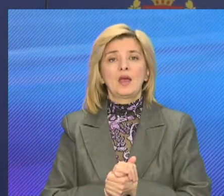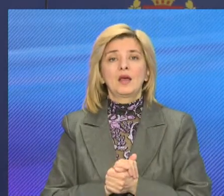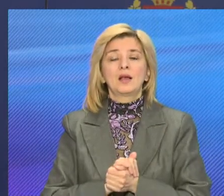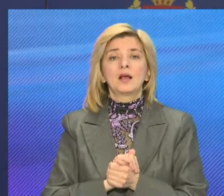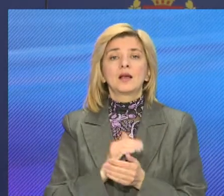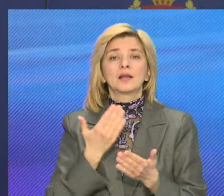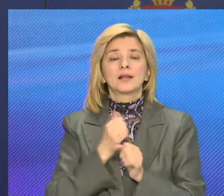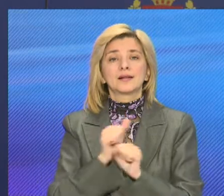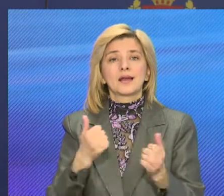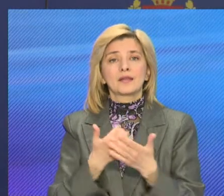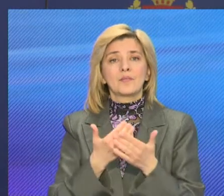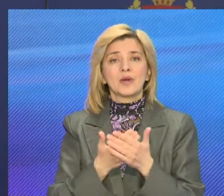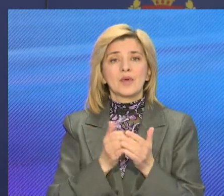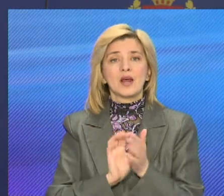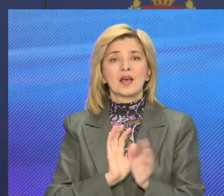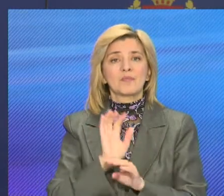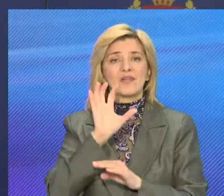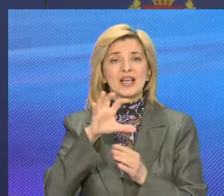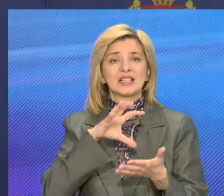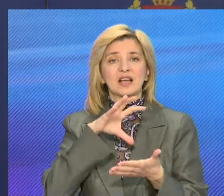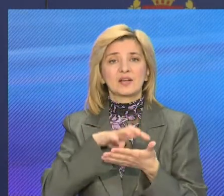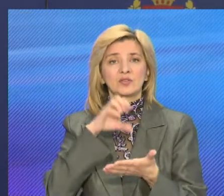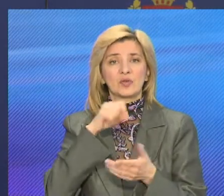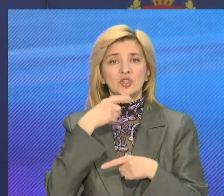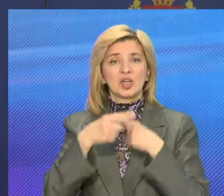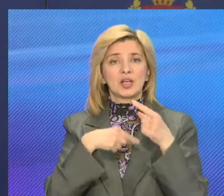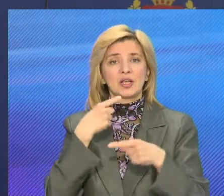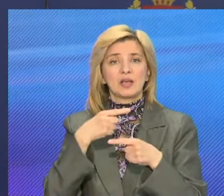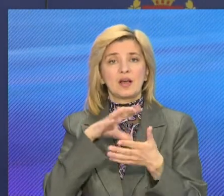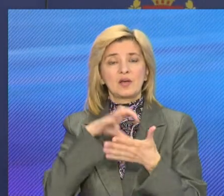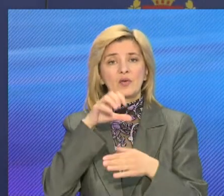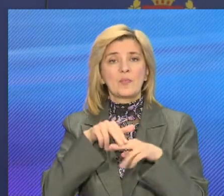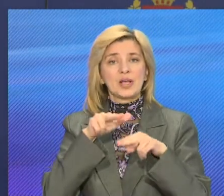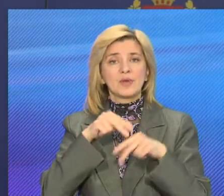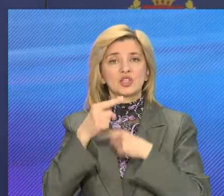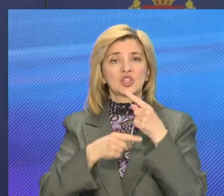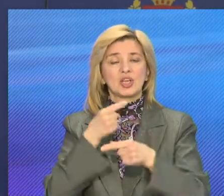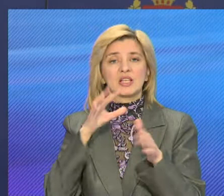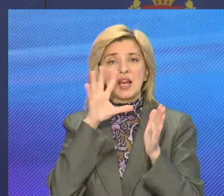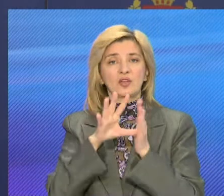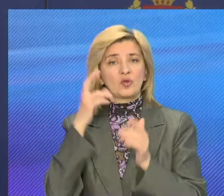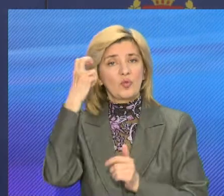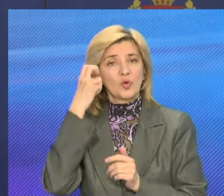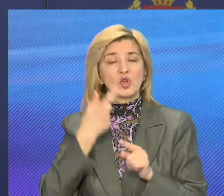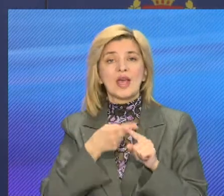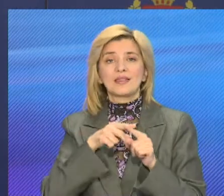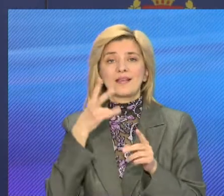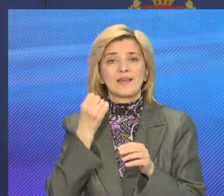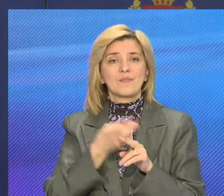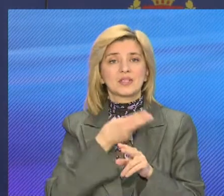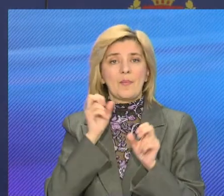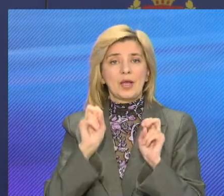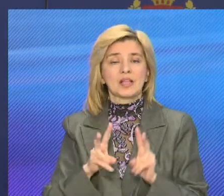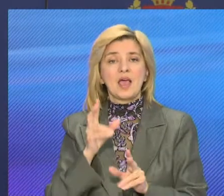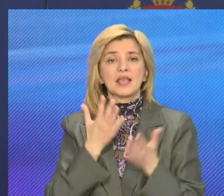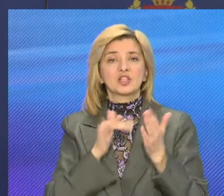например, пересылать скан паспорта или ксерокопию через электронную почту. Это тоже небезопасно, потому что если у вас стоит